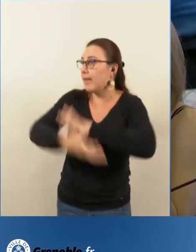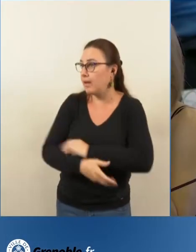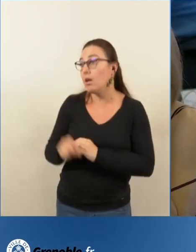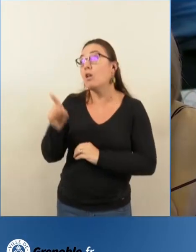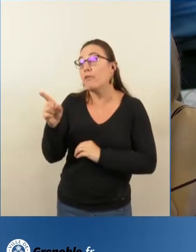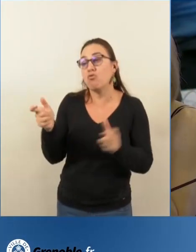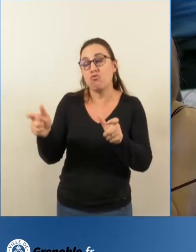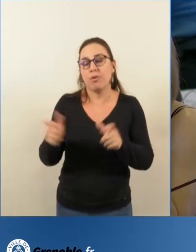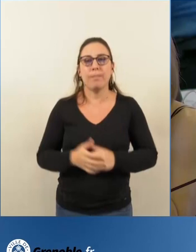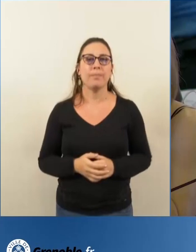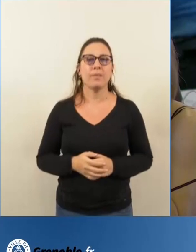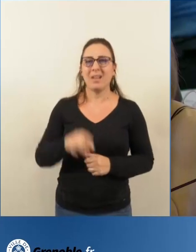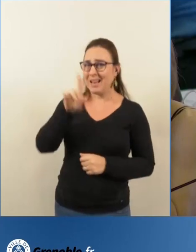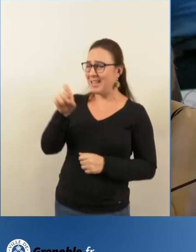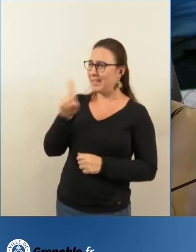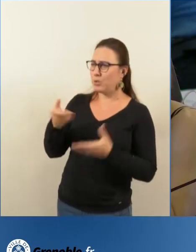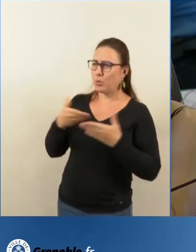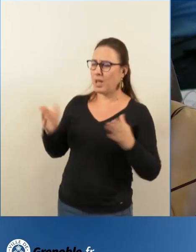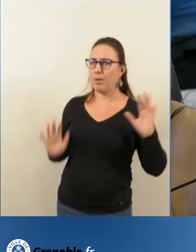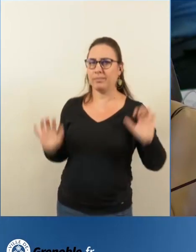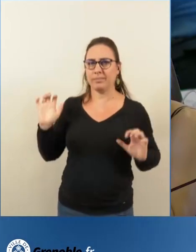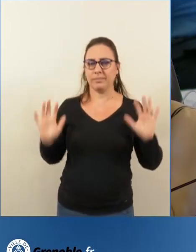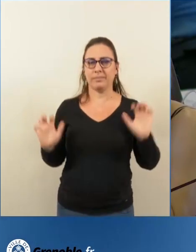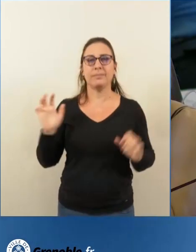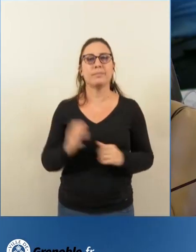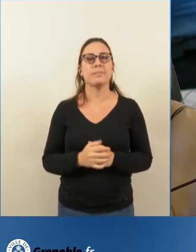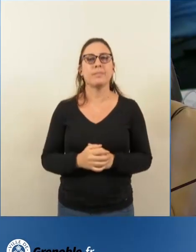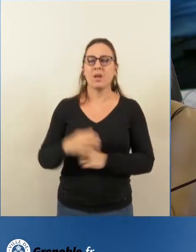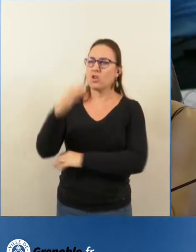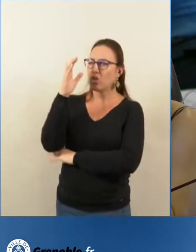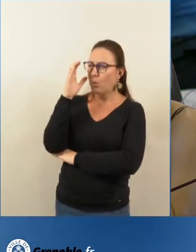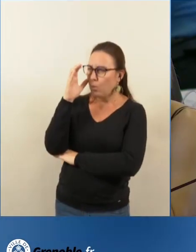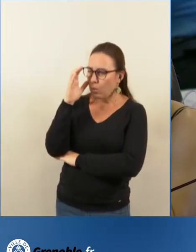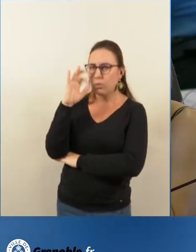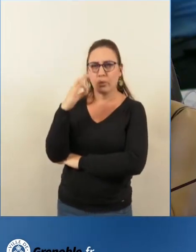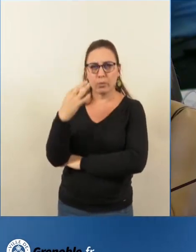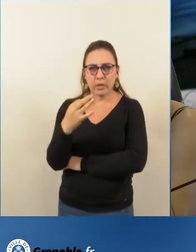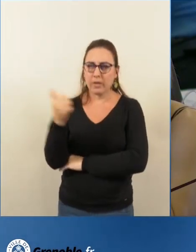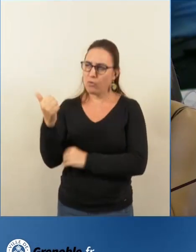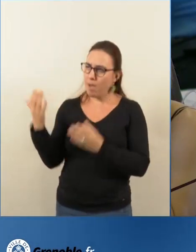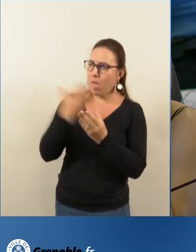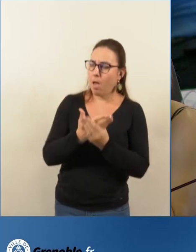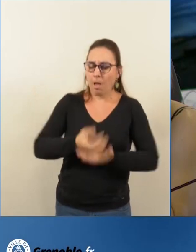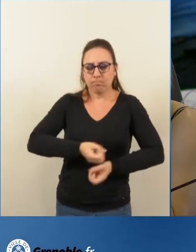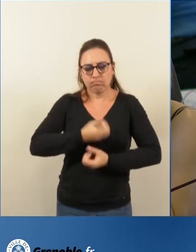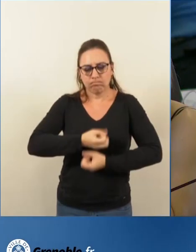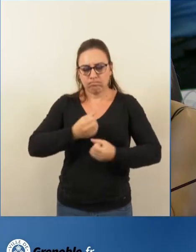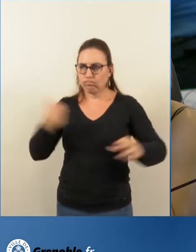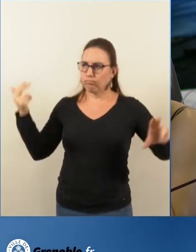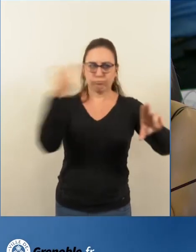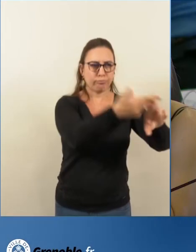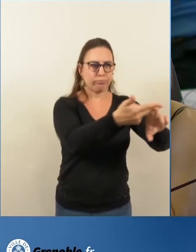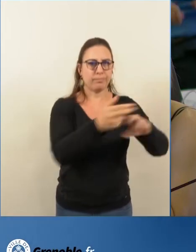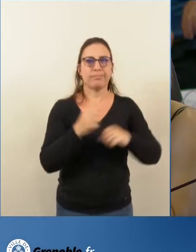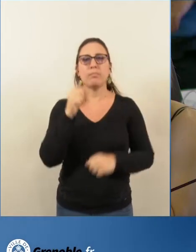moi j'avais une question assez simple parce que j'ai bien écouté avec attention votre intervention en réponse à